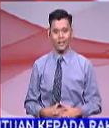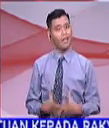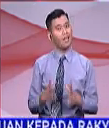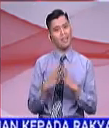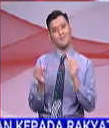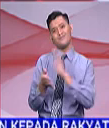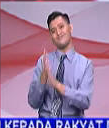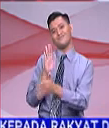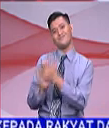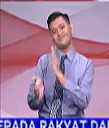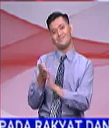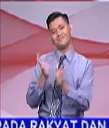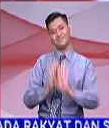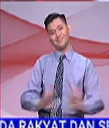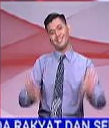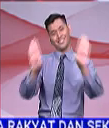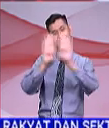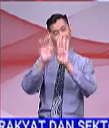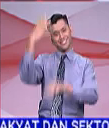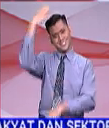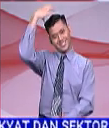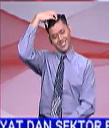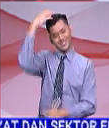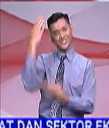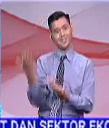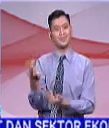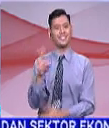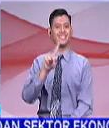Sekian saja berita dari RTM Selangor. Kembali kepada